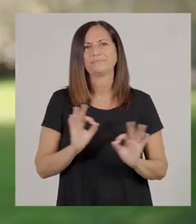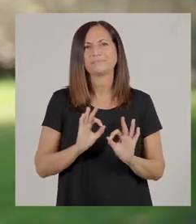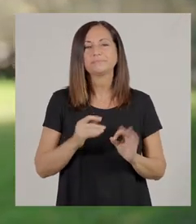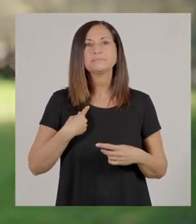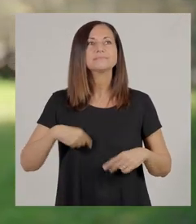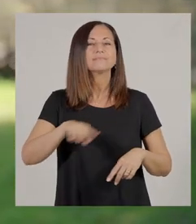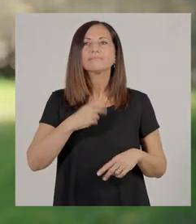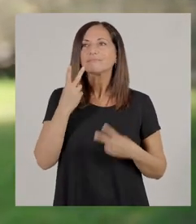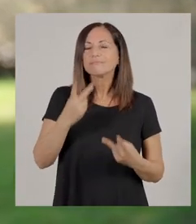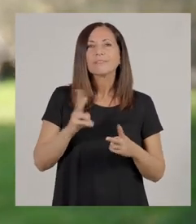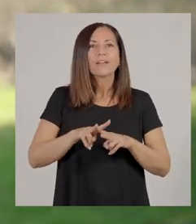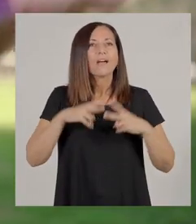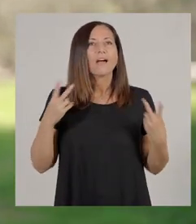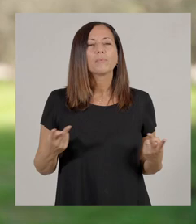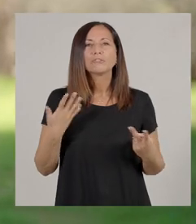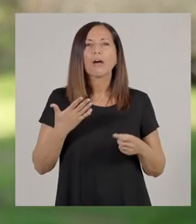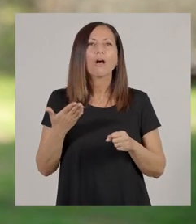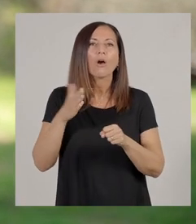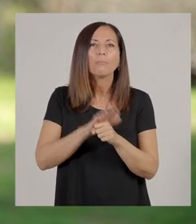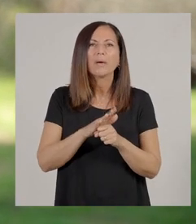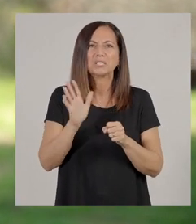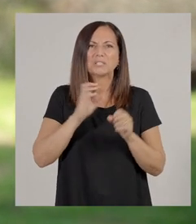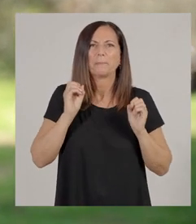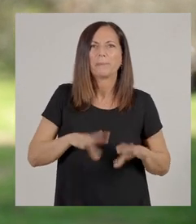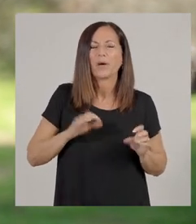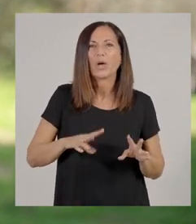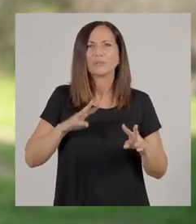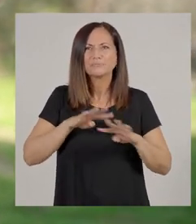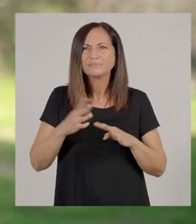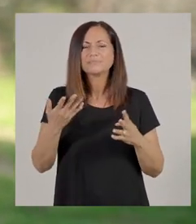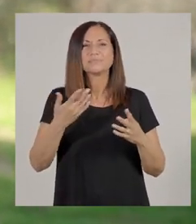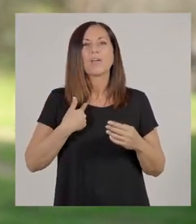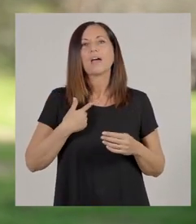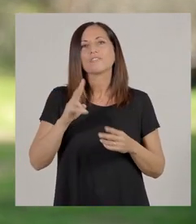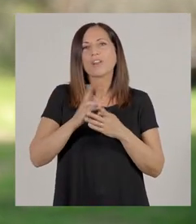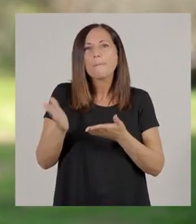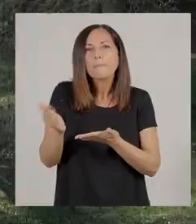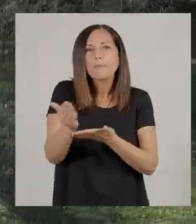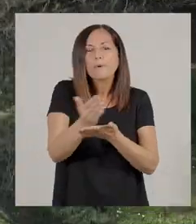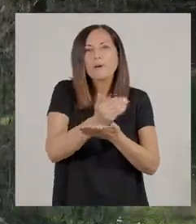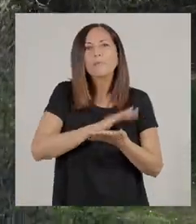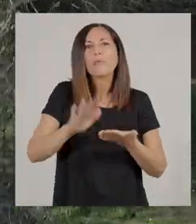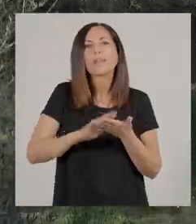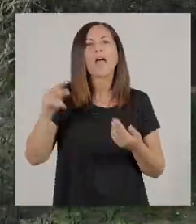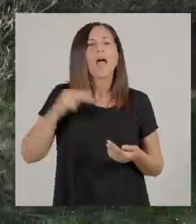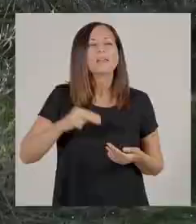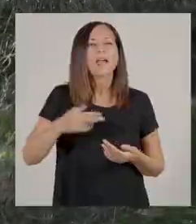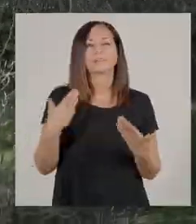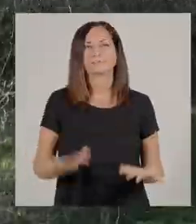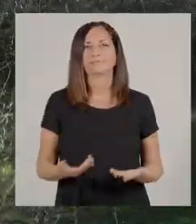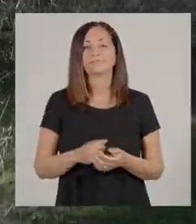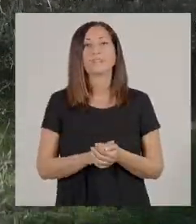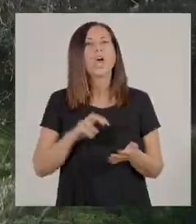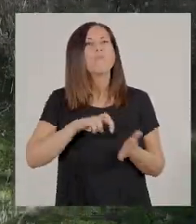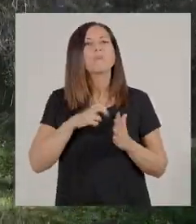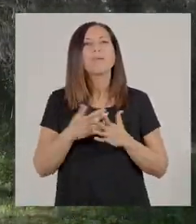stupendo che quando l'abbiamo riscoperto qui era ricoperto di roghi da tutte le parti, ci abbiamo messo anni per